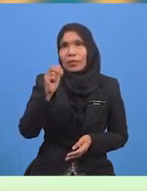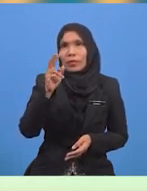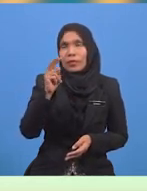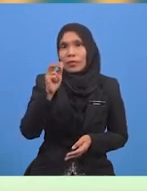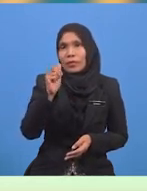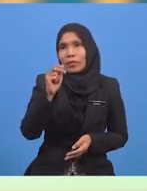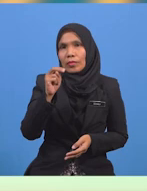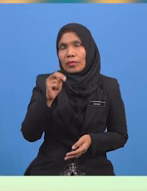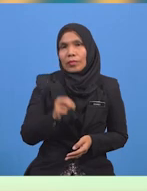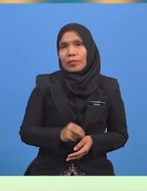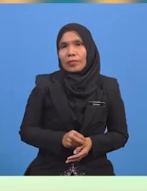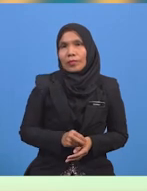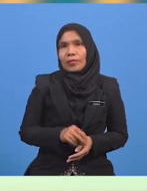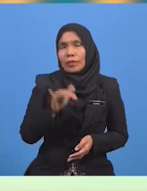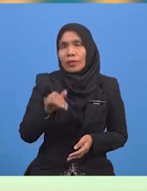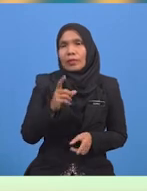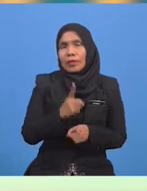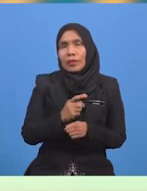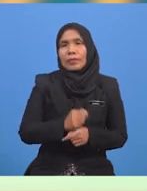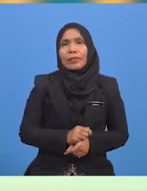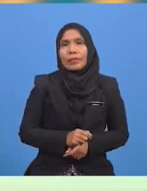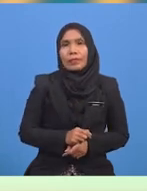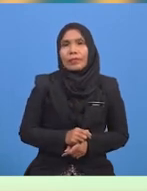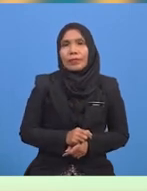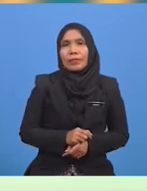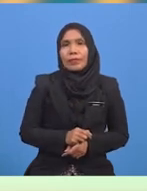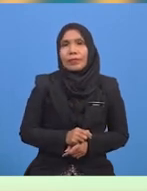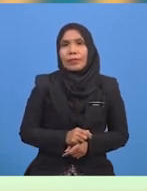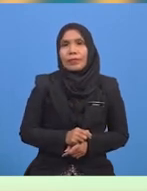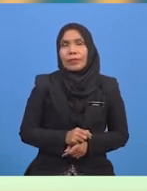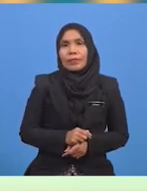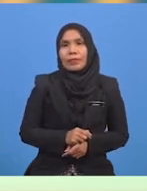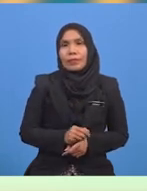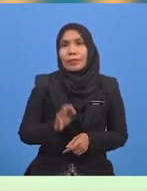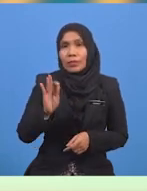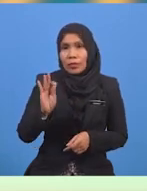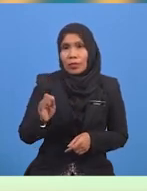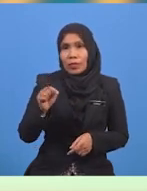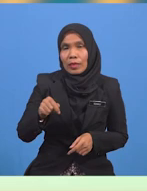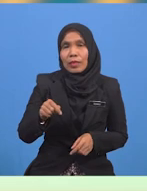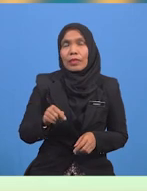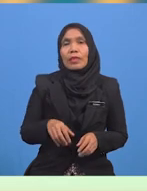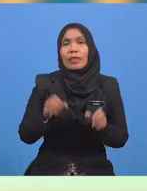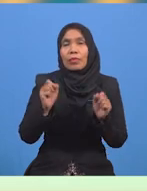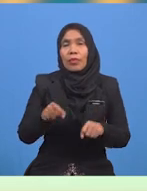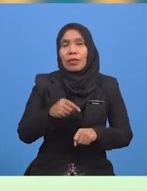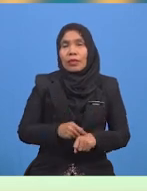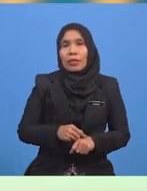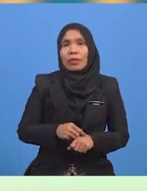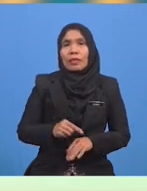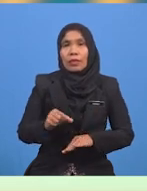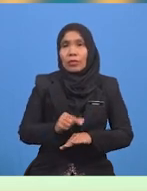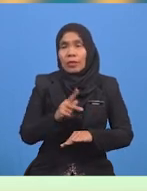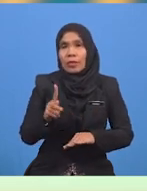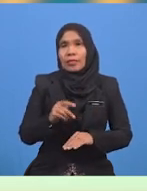Ya betul, petua kosinus boleh digunakan kerana kita